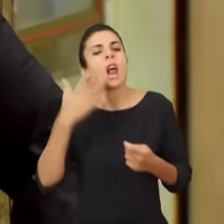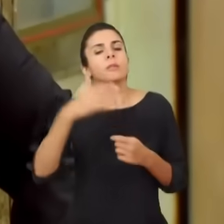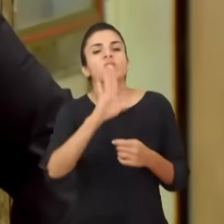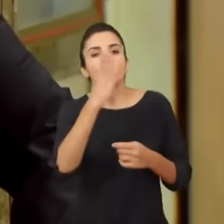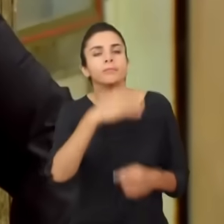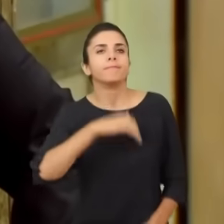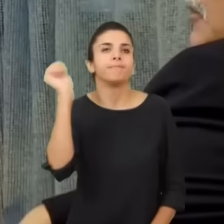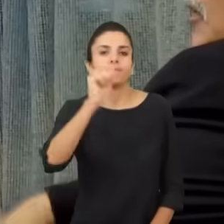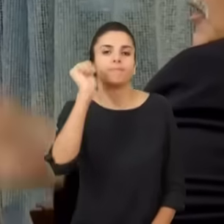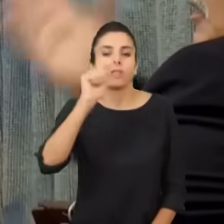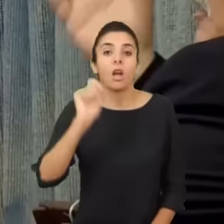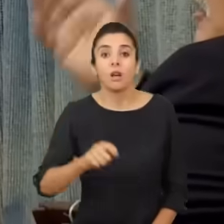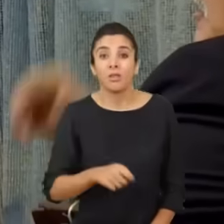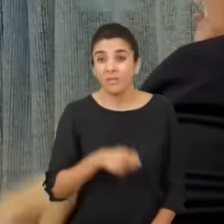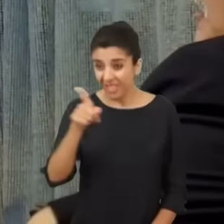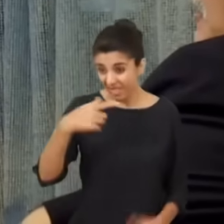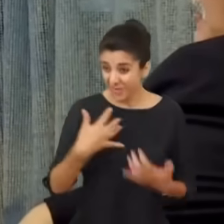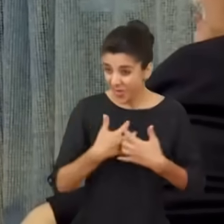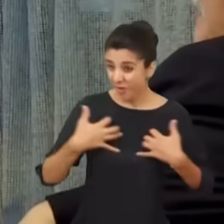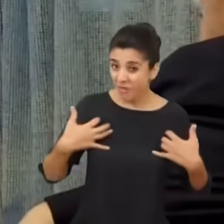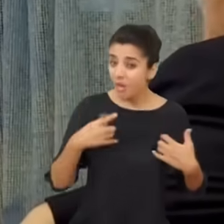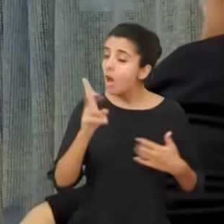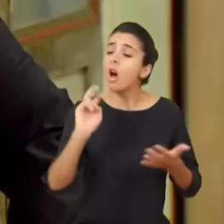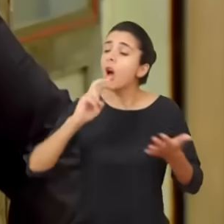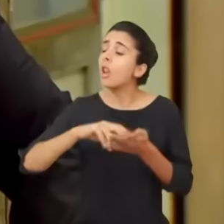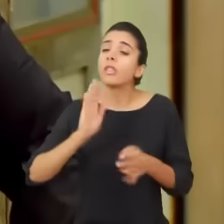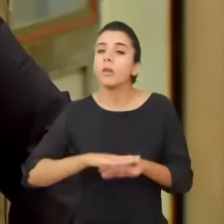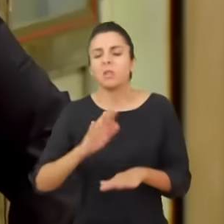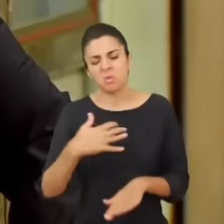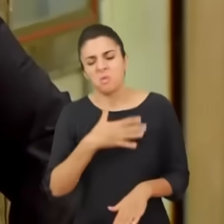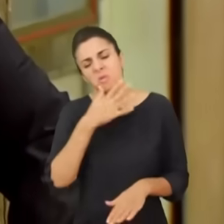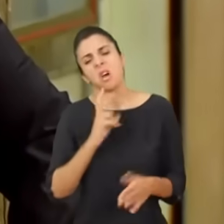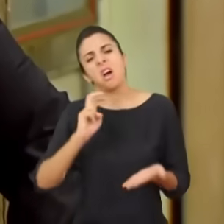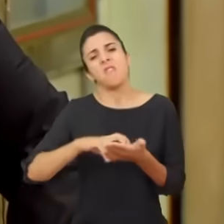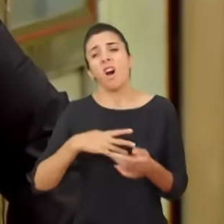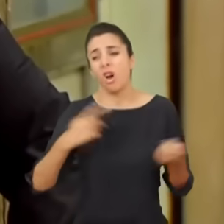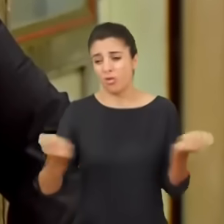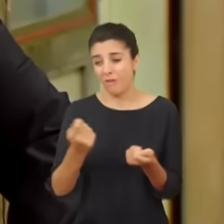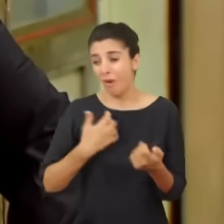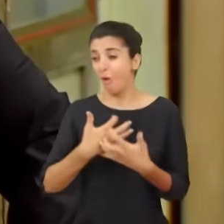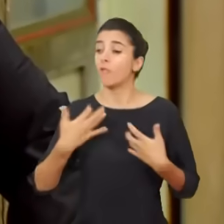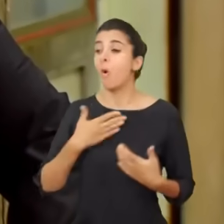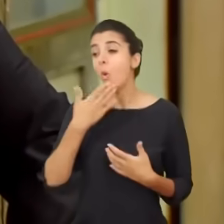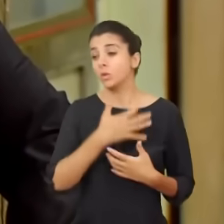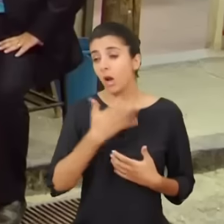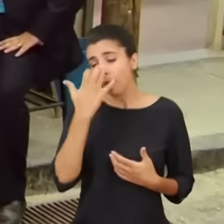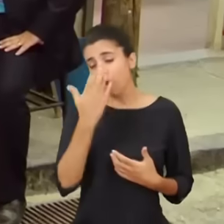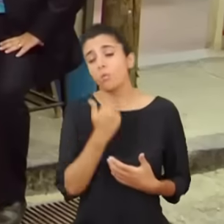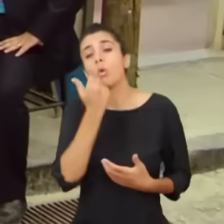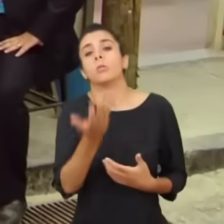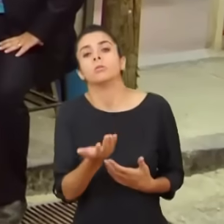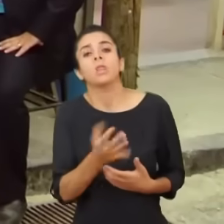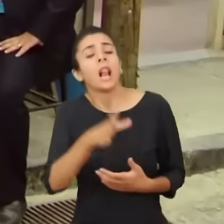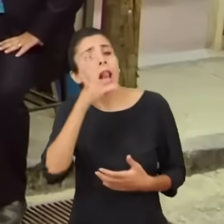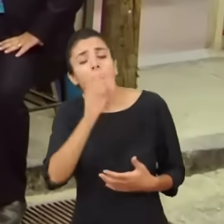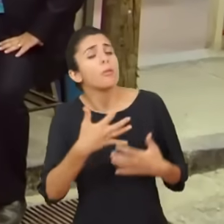camı tıklarım ya. Allah Allah. Ya ben sana nasıl güveneceğim? Sen nasıl kalkacaksın peki? Ya ben kalkarım, davulcuya güvenip oruç tutacağım ben ya. Allah Allah. E